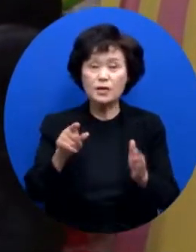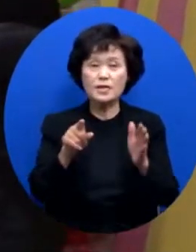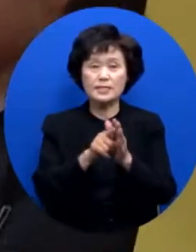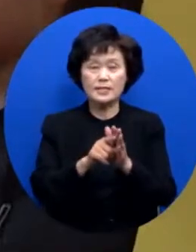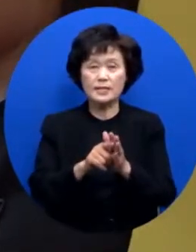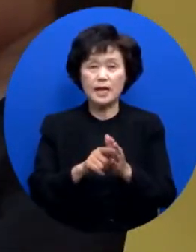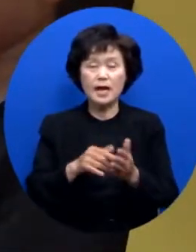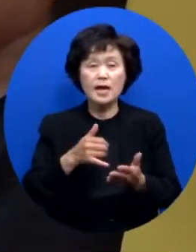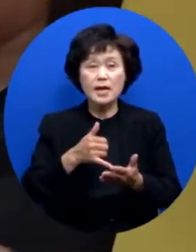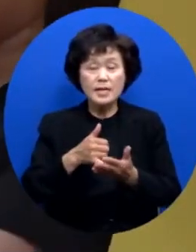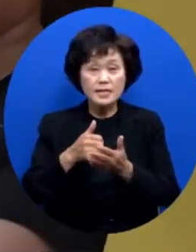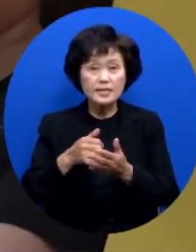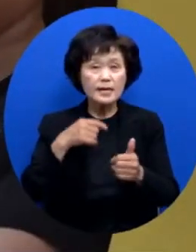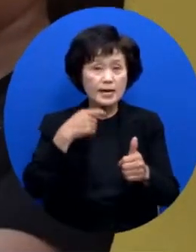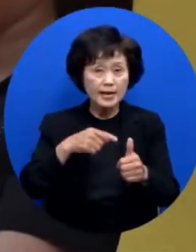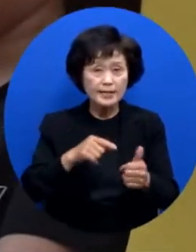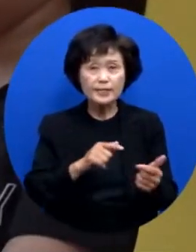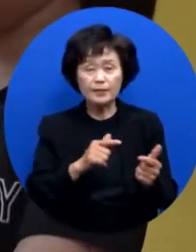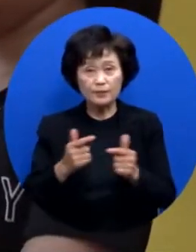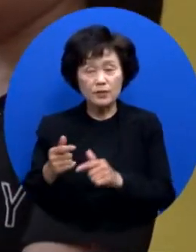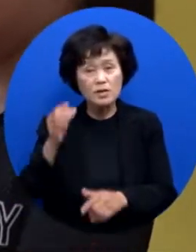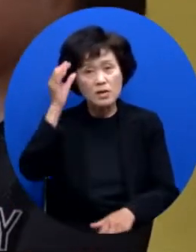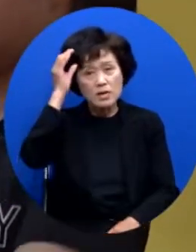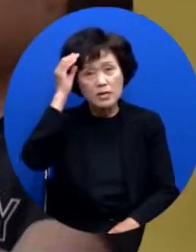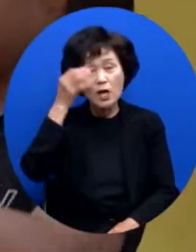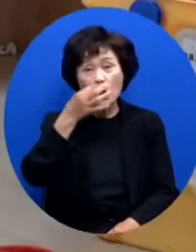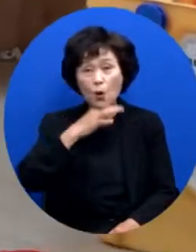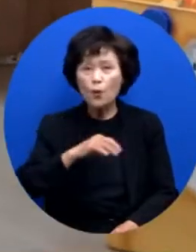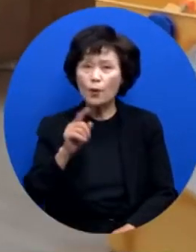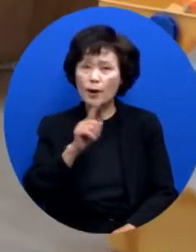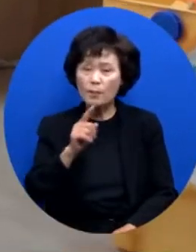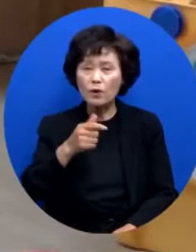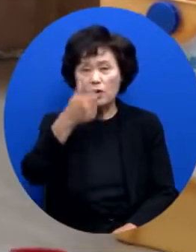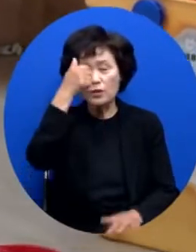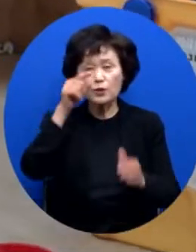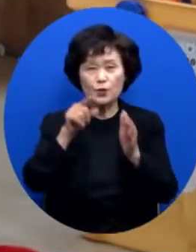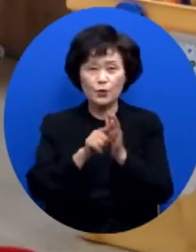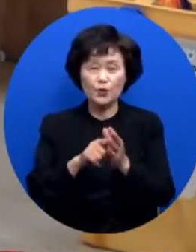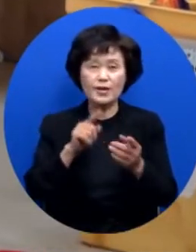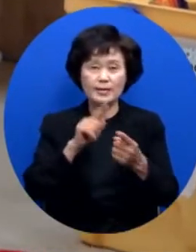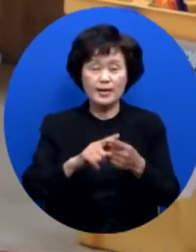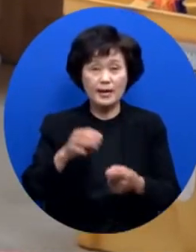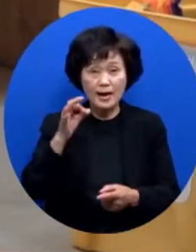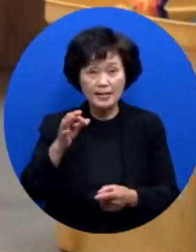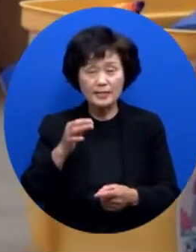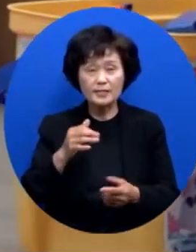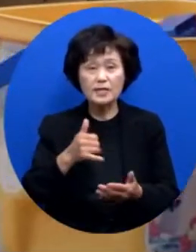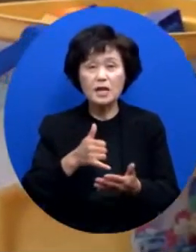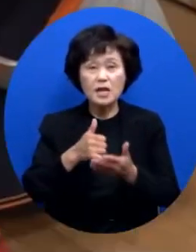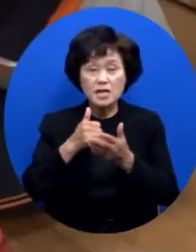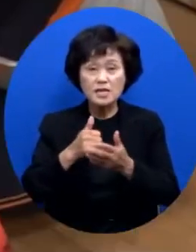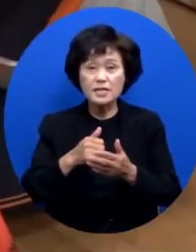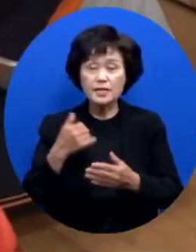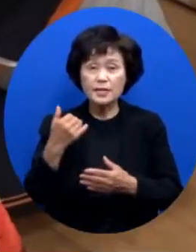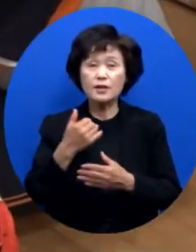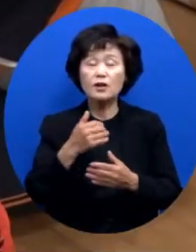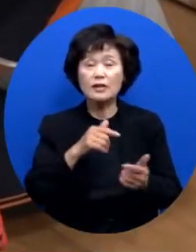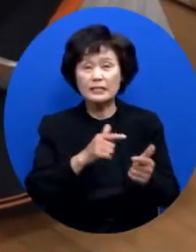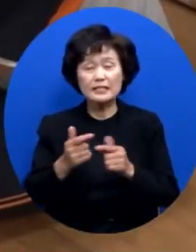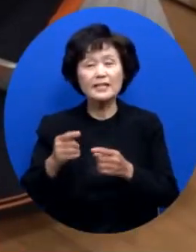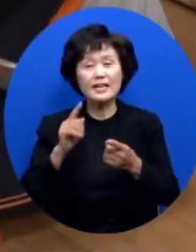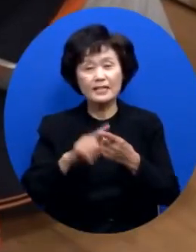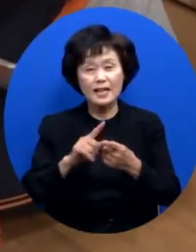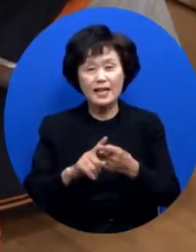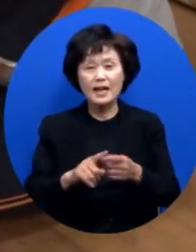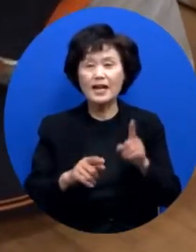교육이 70%, 기대하는 효과에 있어서도 기독교 가치관, 성품 교육이 57%로